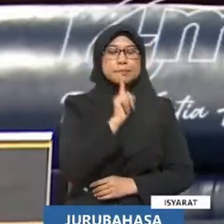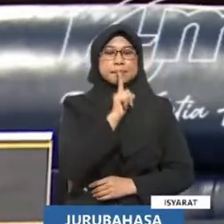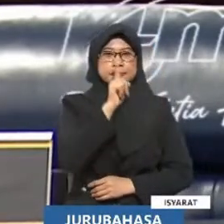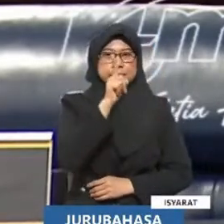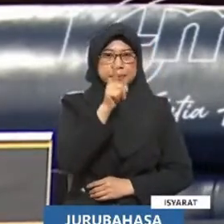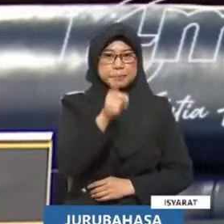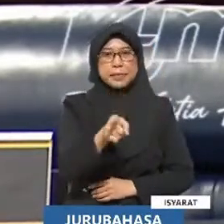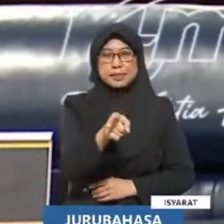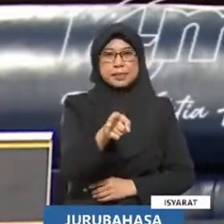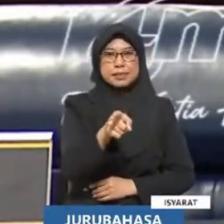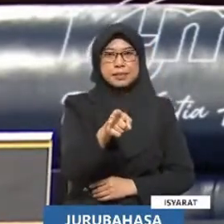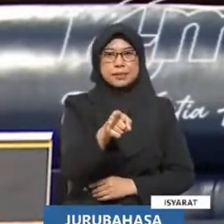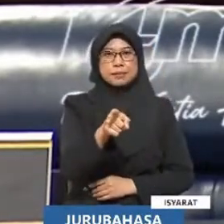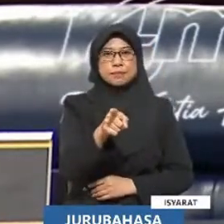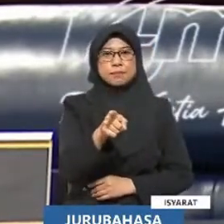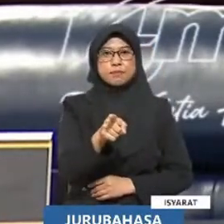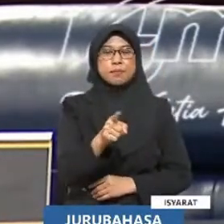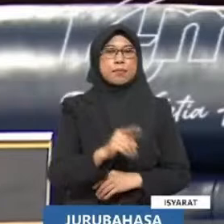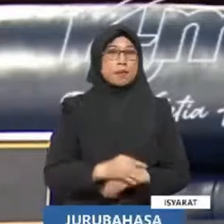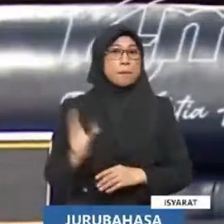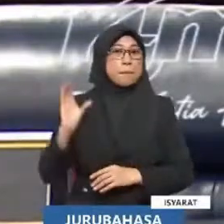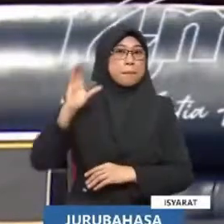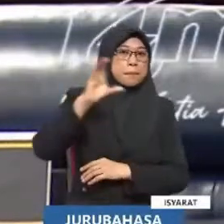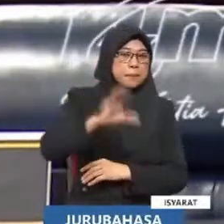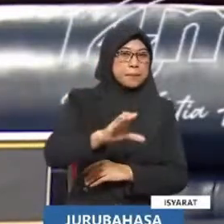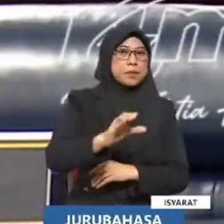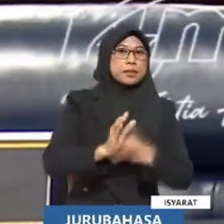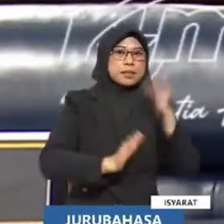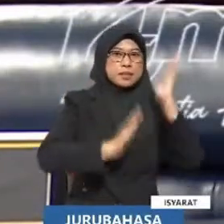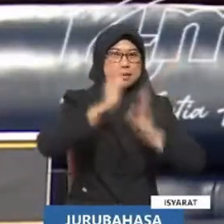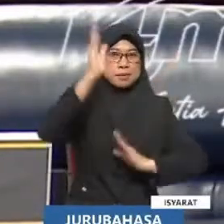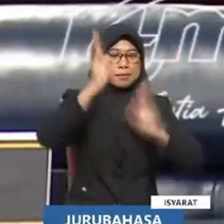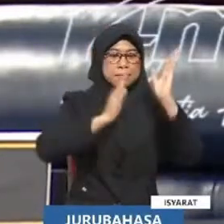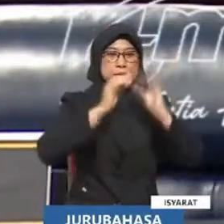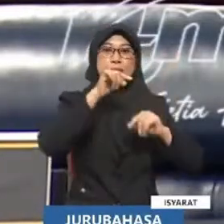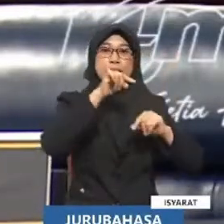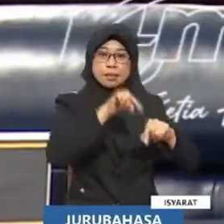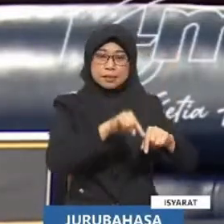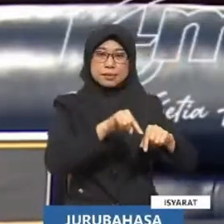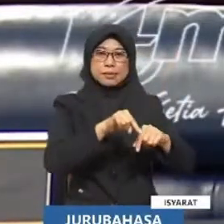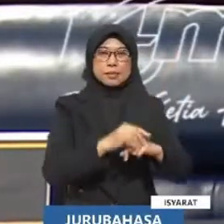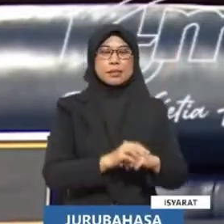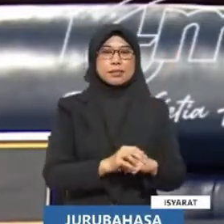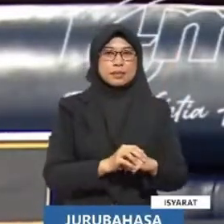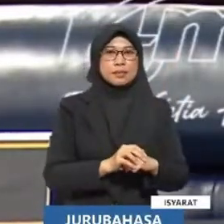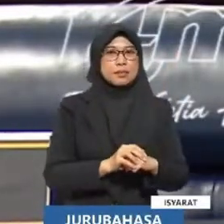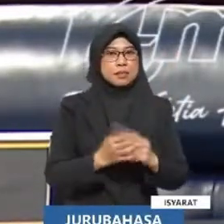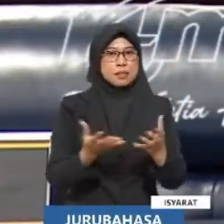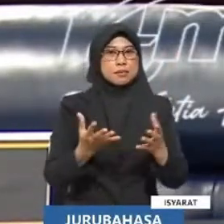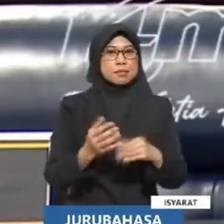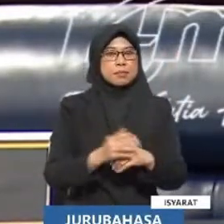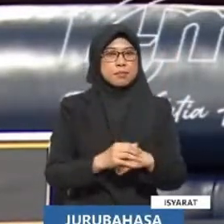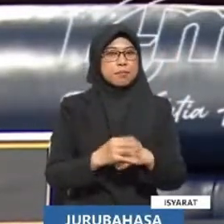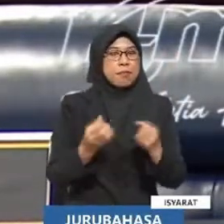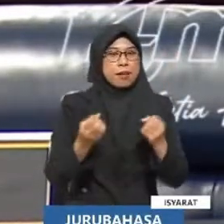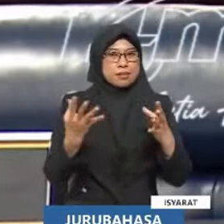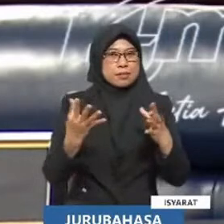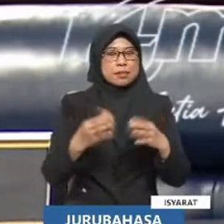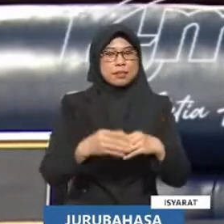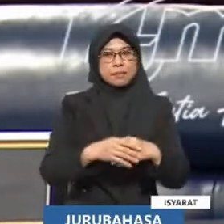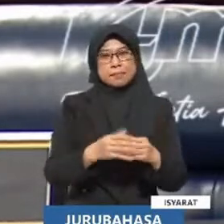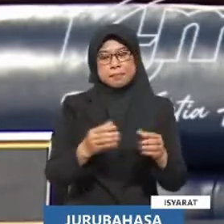untuk memastikan bahwa pelaporan pelaporan ini Stein Malaysia dan juga boleh mencipta Lebih banyak ke pekerjaan